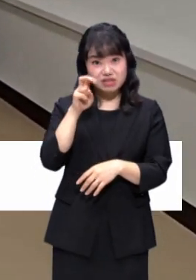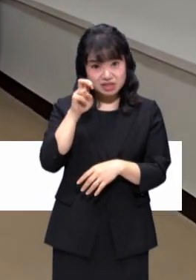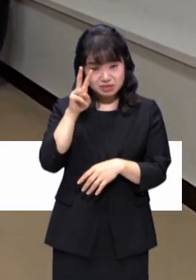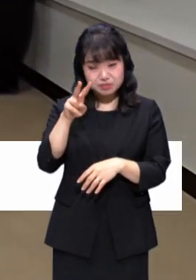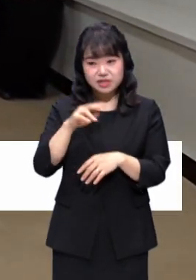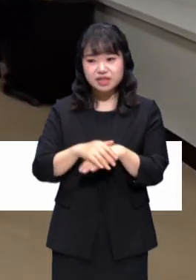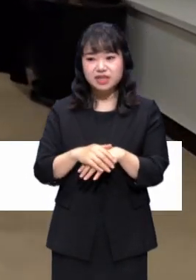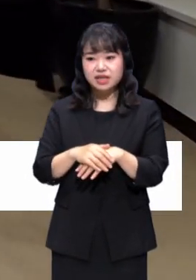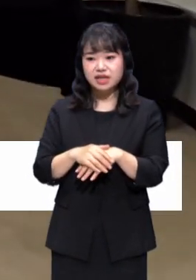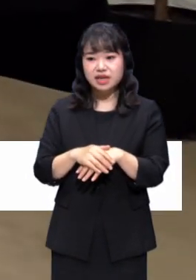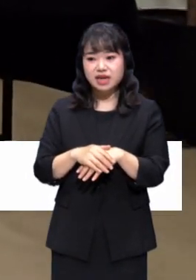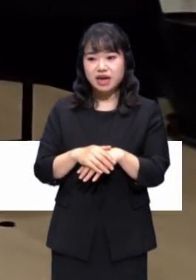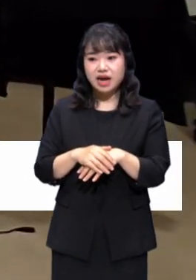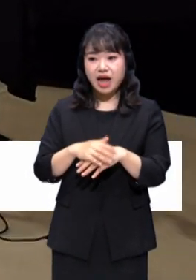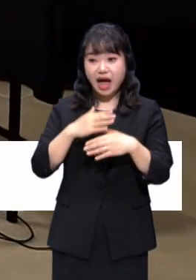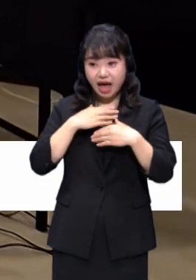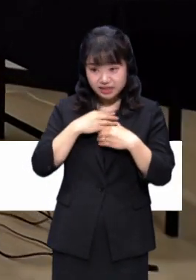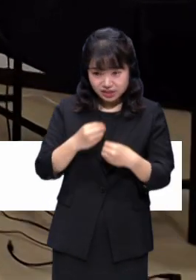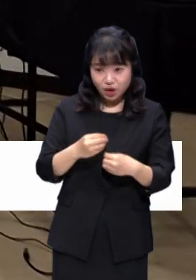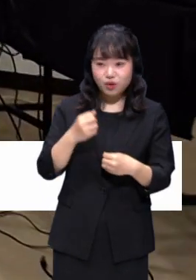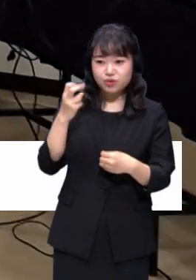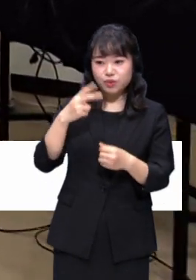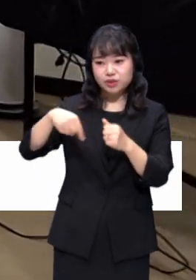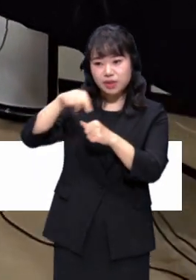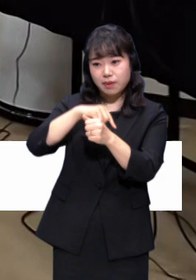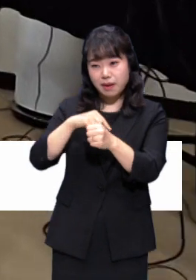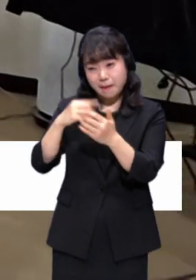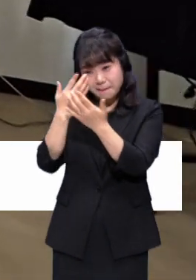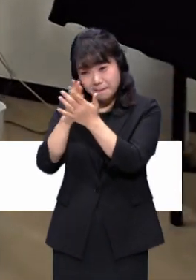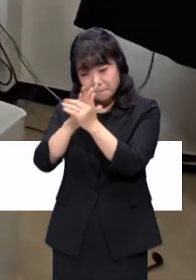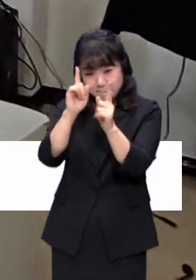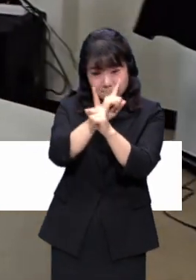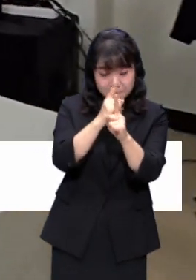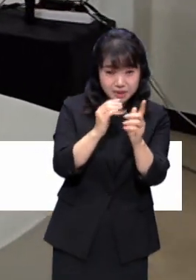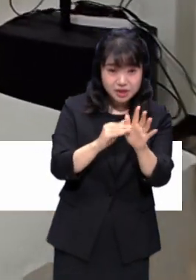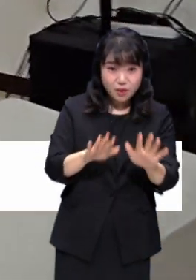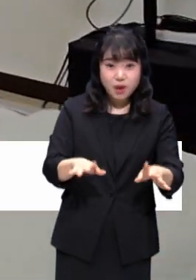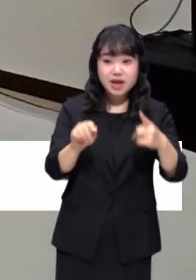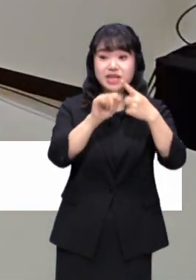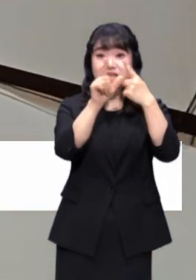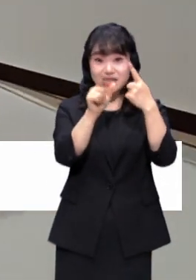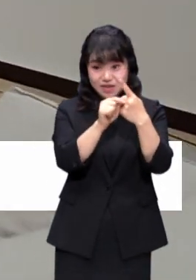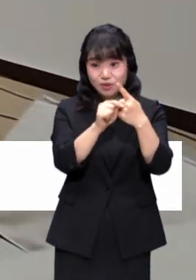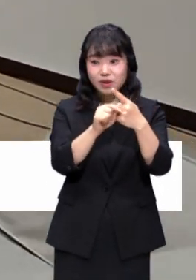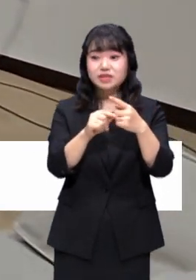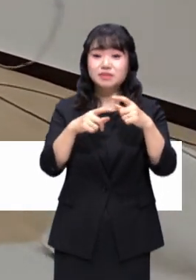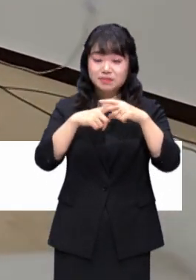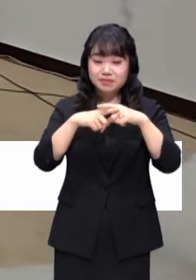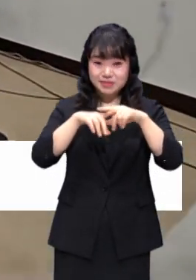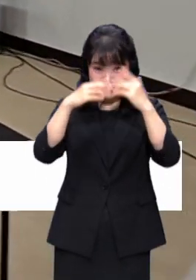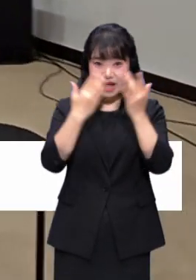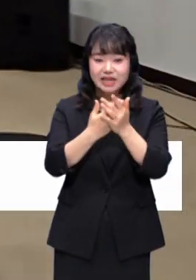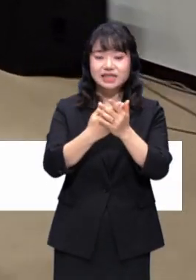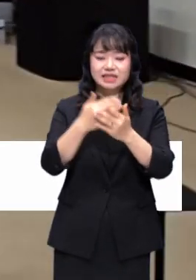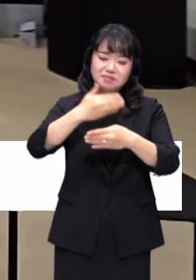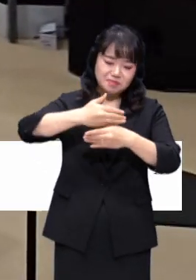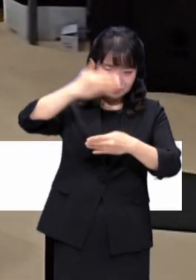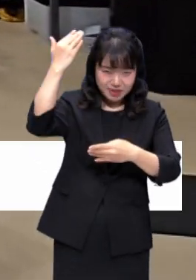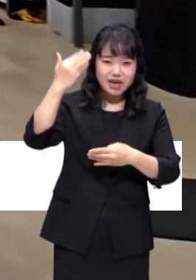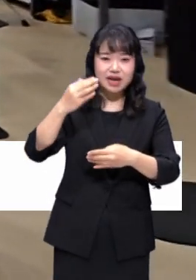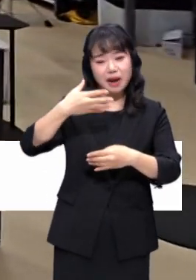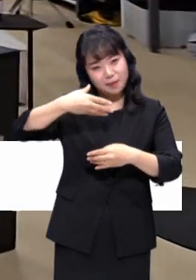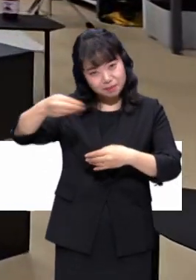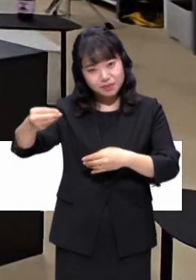2022년 안전공사 등 재정비를 해서 올 1월부터 현재 일반 대관까지 할 수 있게 되었다고